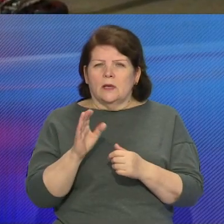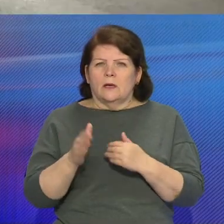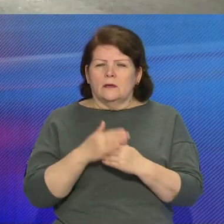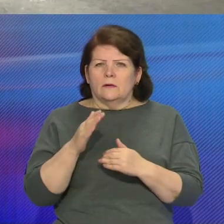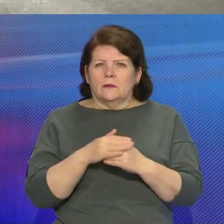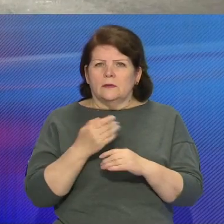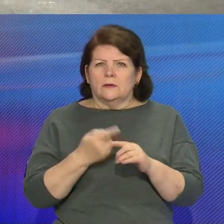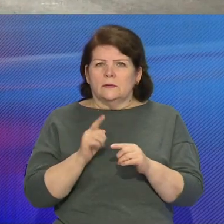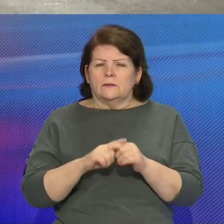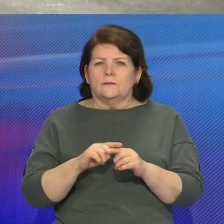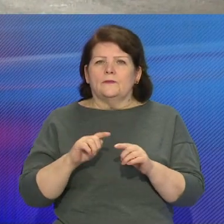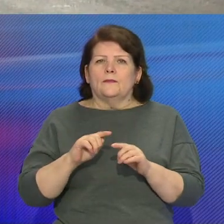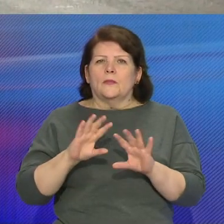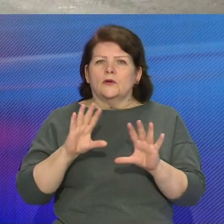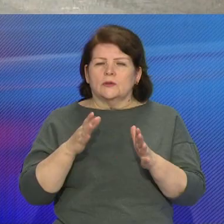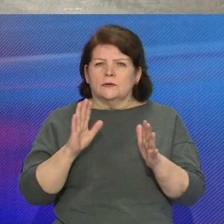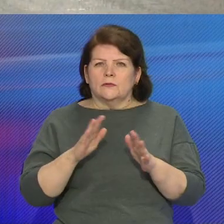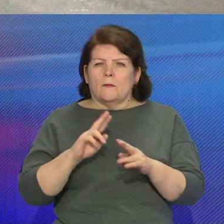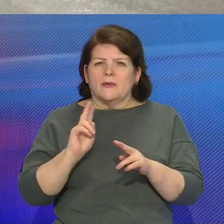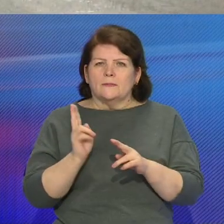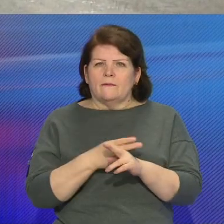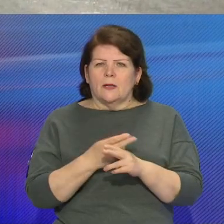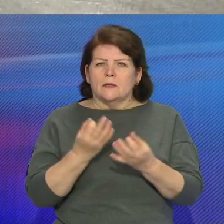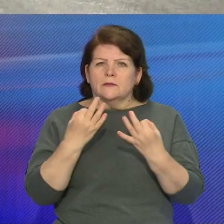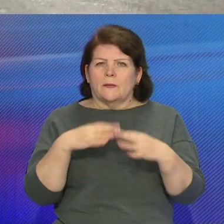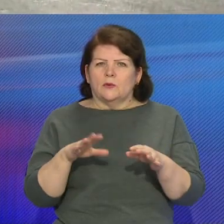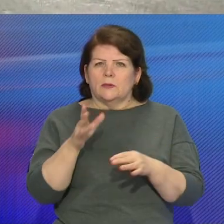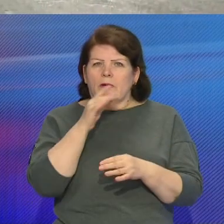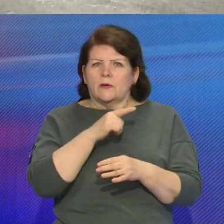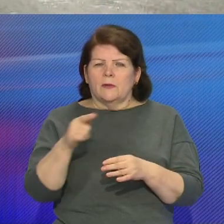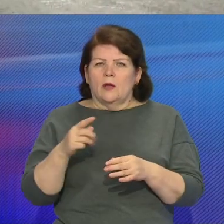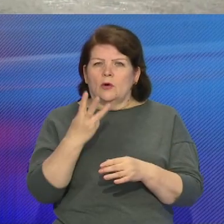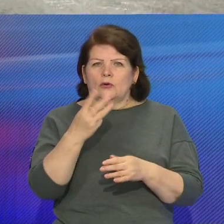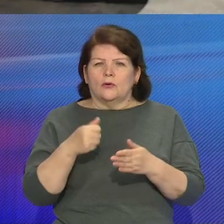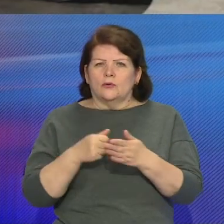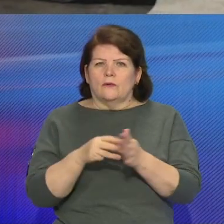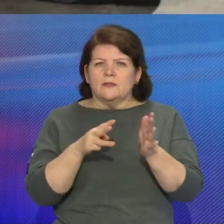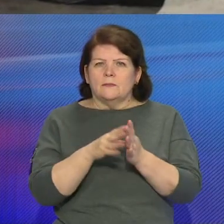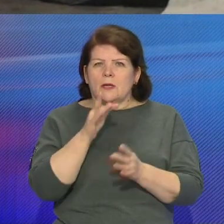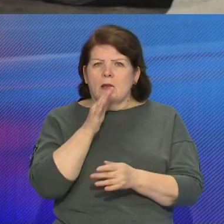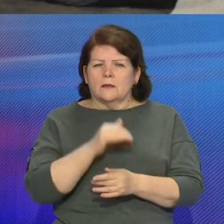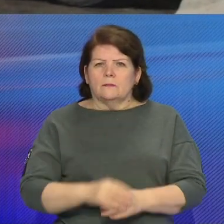здзейсненае ДТЗ прадугледжвае пазбаўленне волі на тэрмін ад 3 да 8 гадоў.